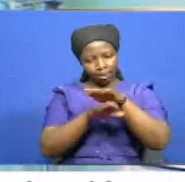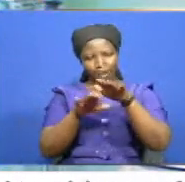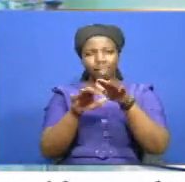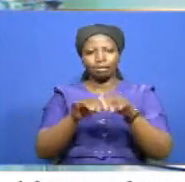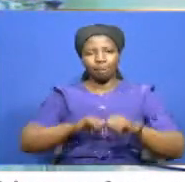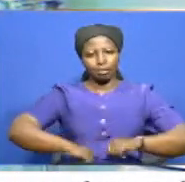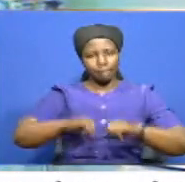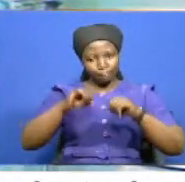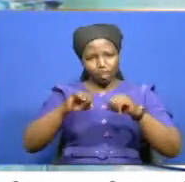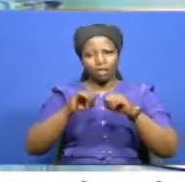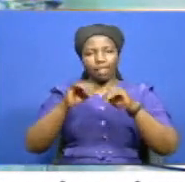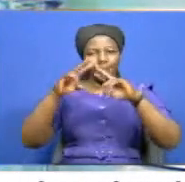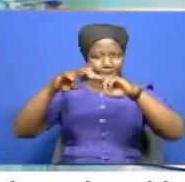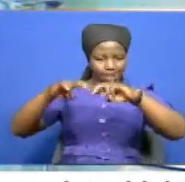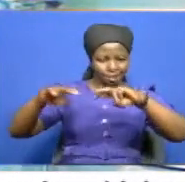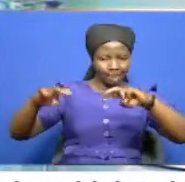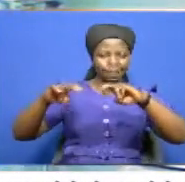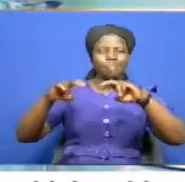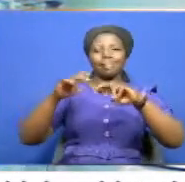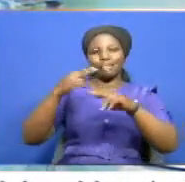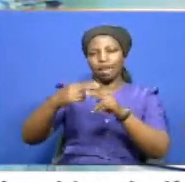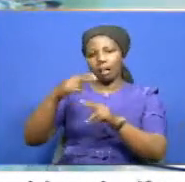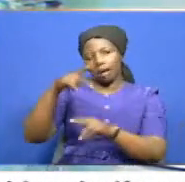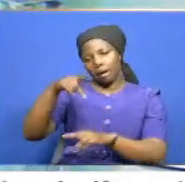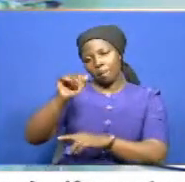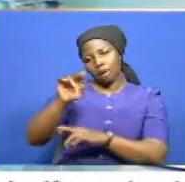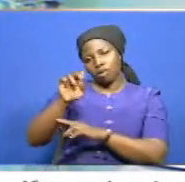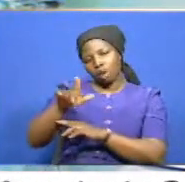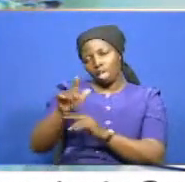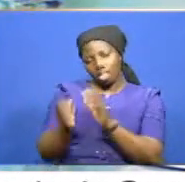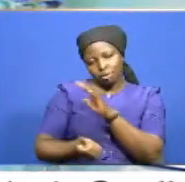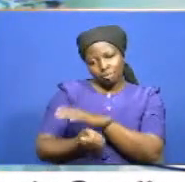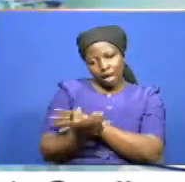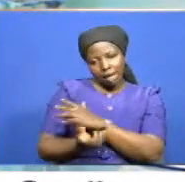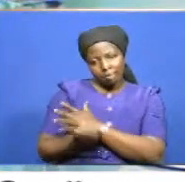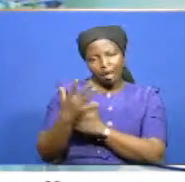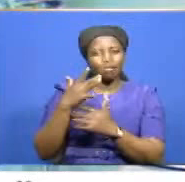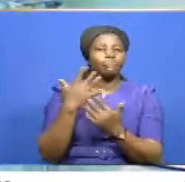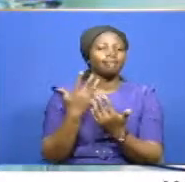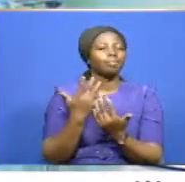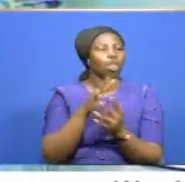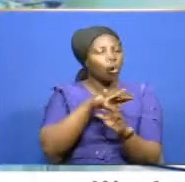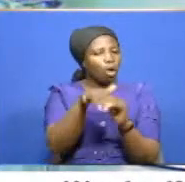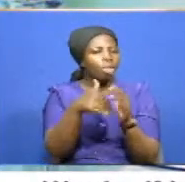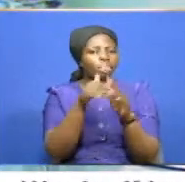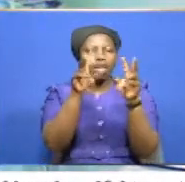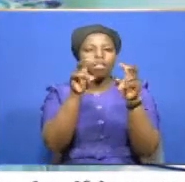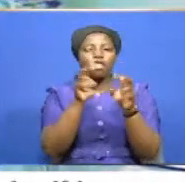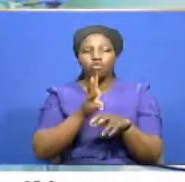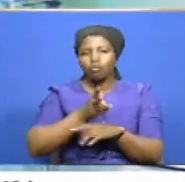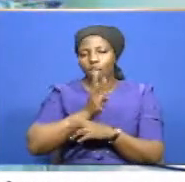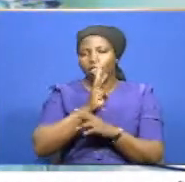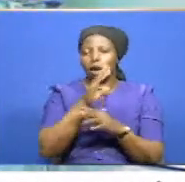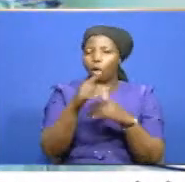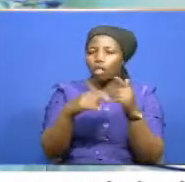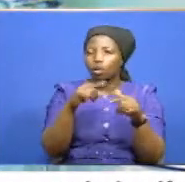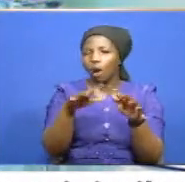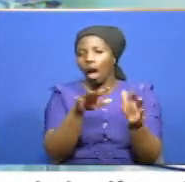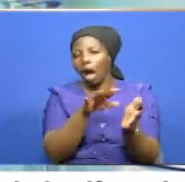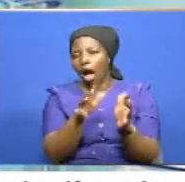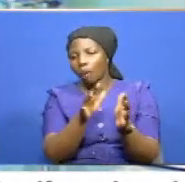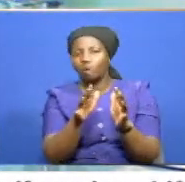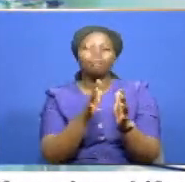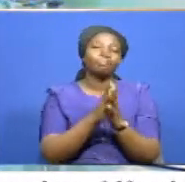utafiti, bwana Paul Mudhama, ili kuweza kutufafanulia na kutichanganulia masuala yote ya maji yanaendaje. Karibuni sana